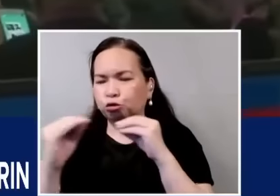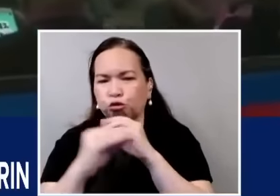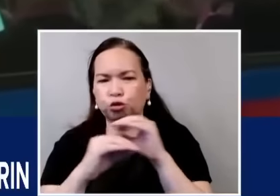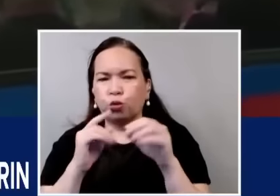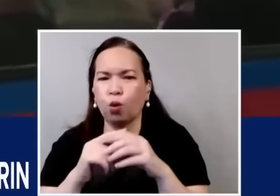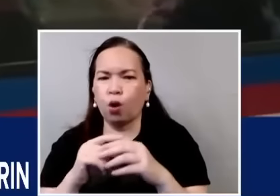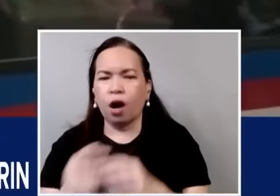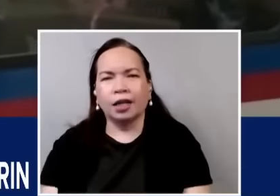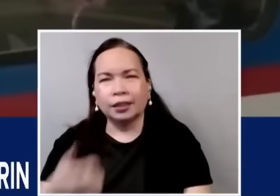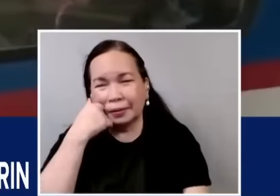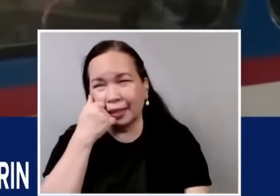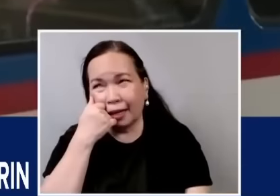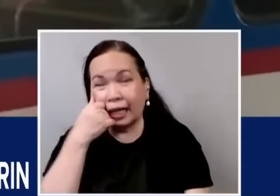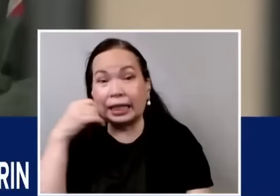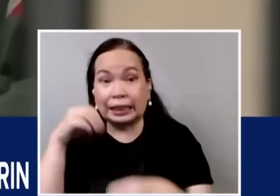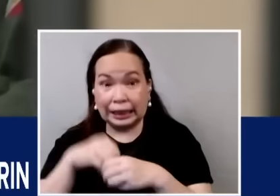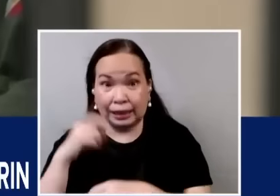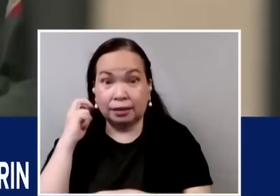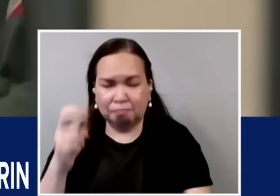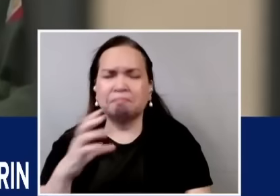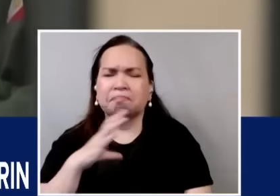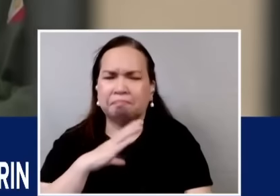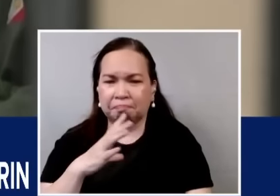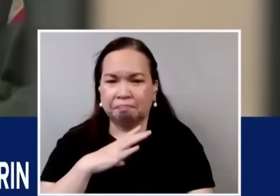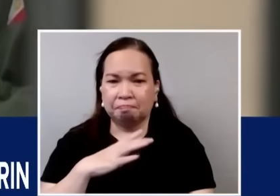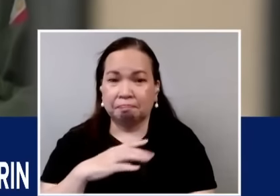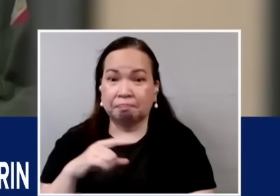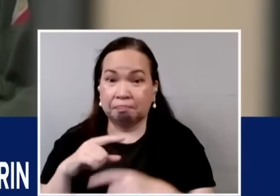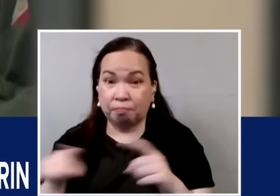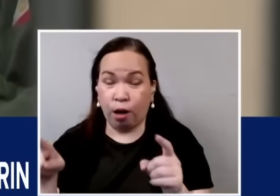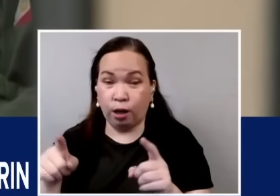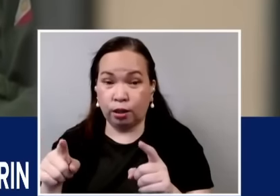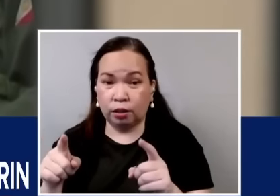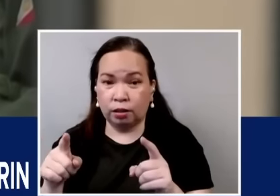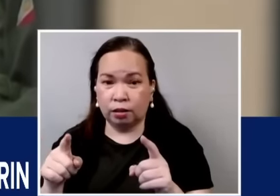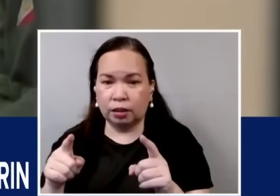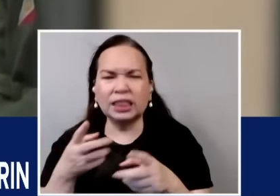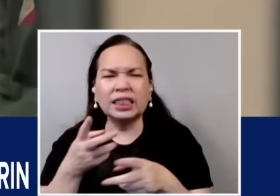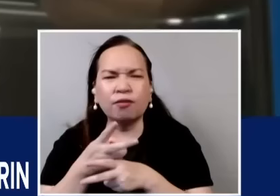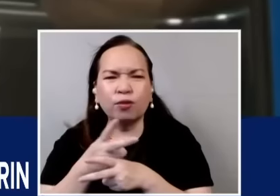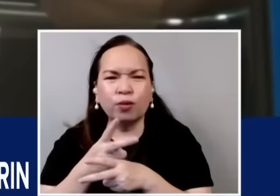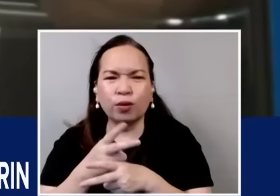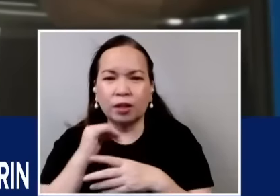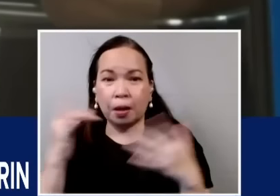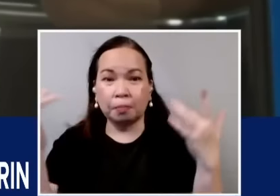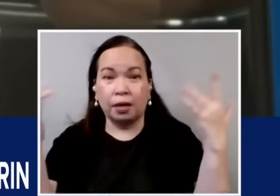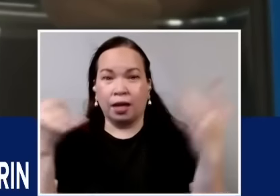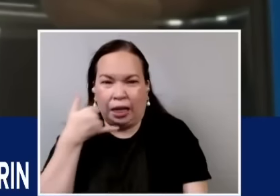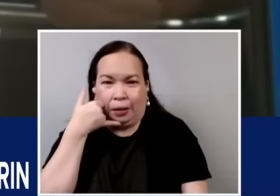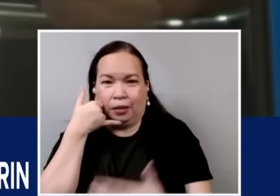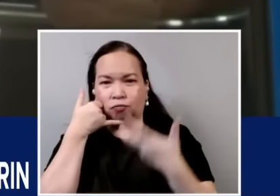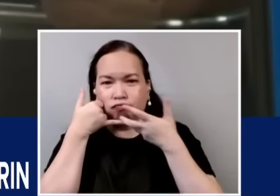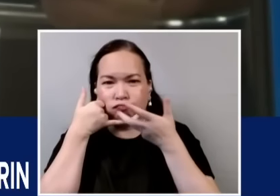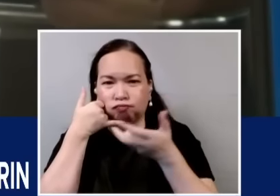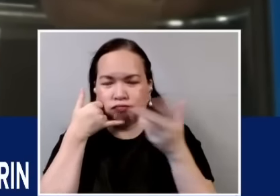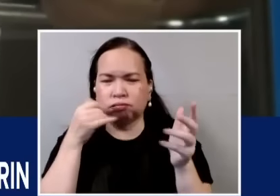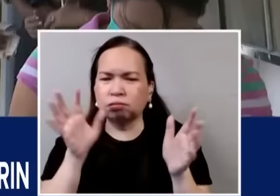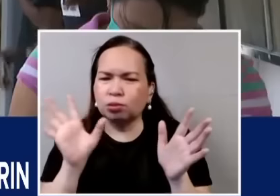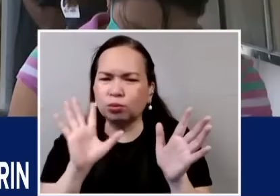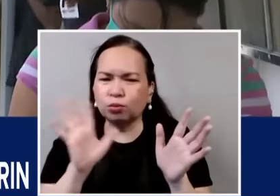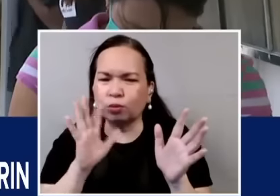ng tawag habang nasa tren. Yun nga lang, dapat hindi pa rin masyadong maingay bilang konsiderasyon sa ibang